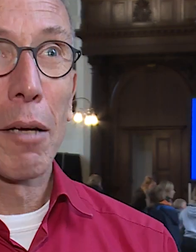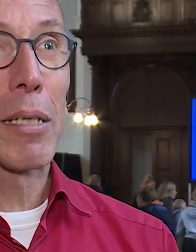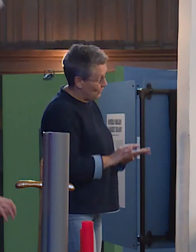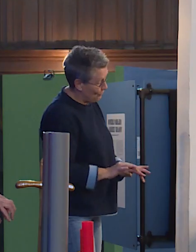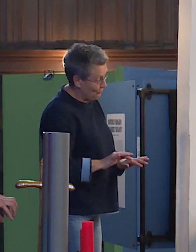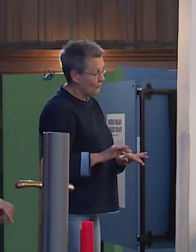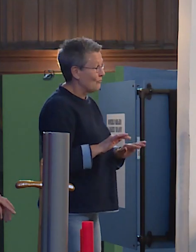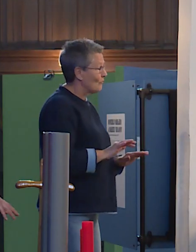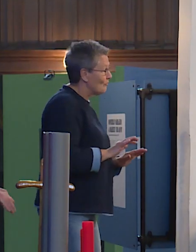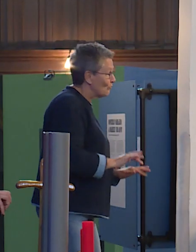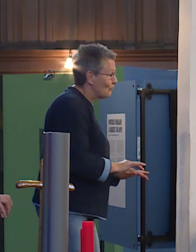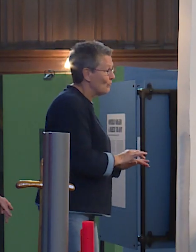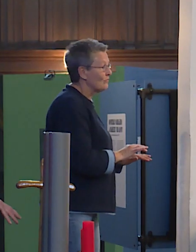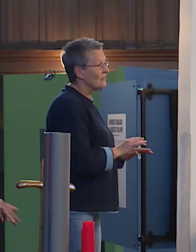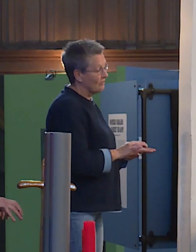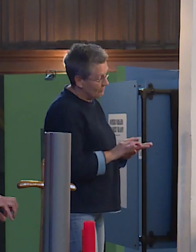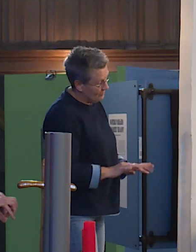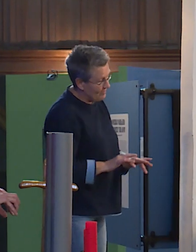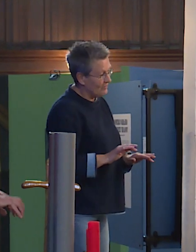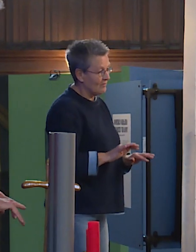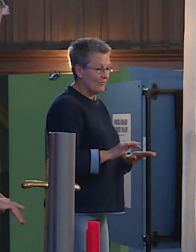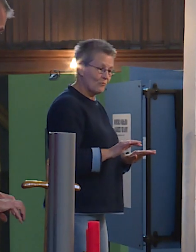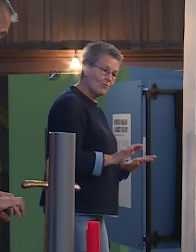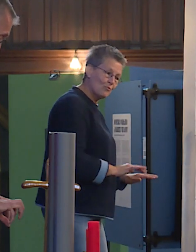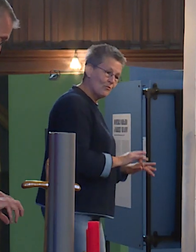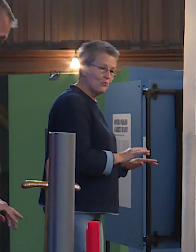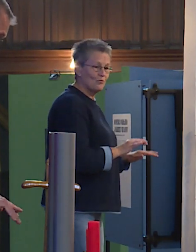allerlaatst met behulp van een reuzenorgel.